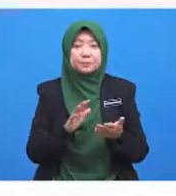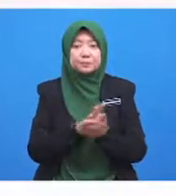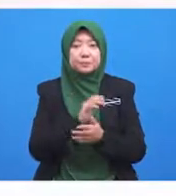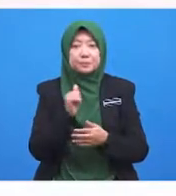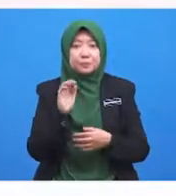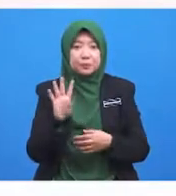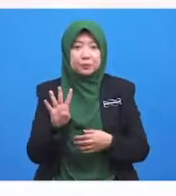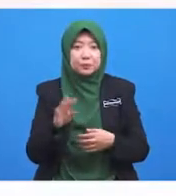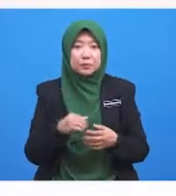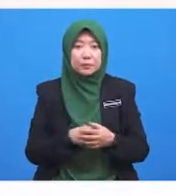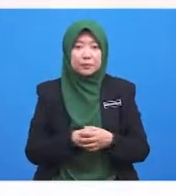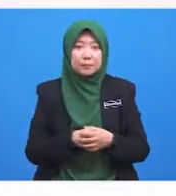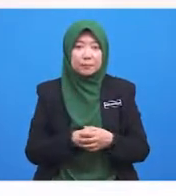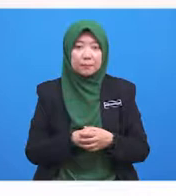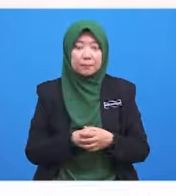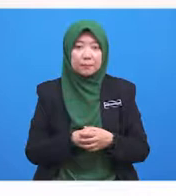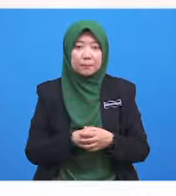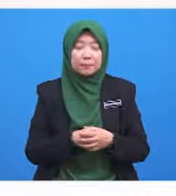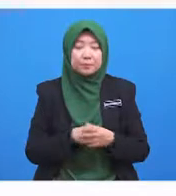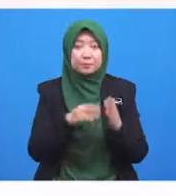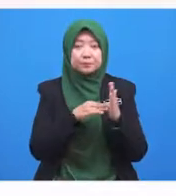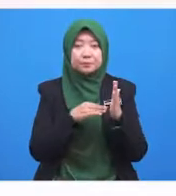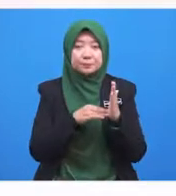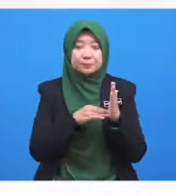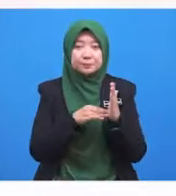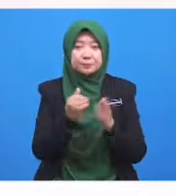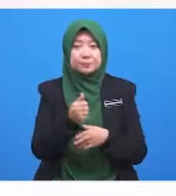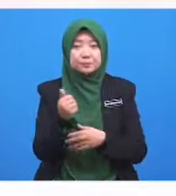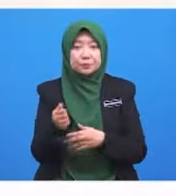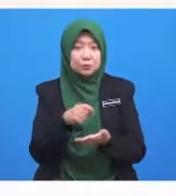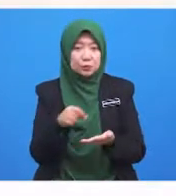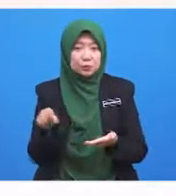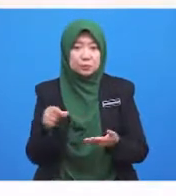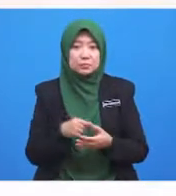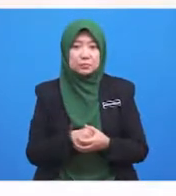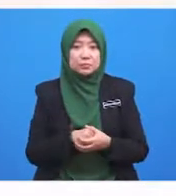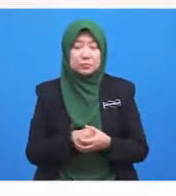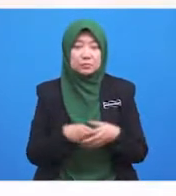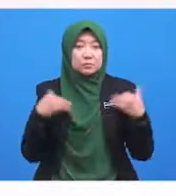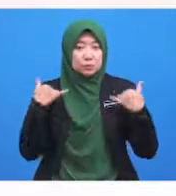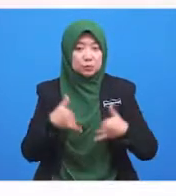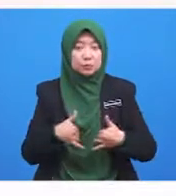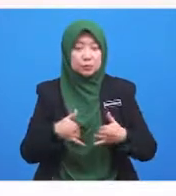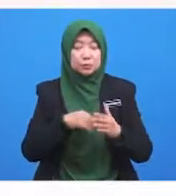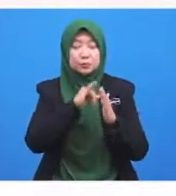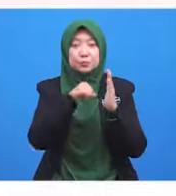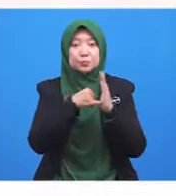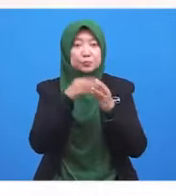A4. Manakala senarai alatan adalah alat tulis, kod juru